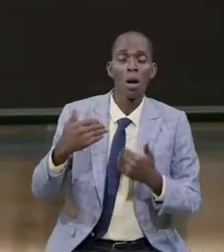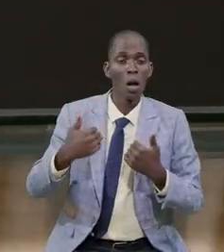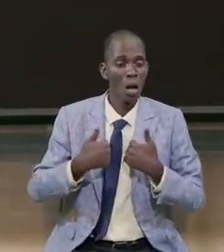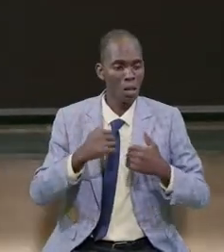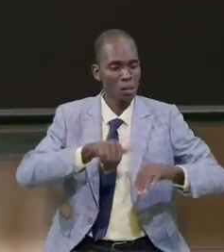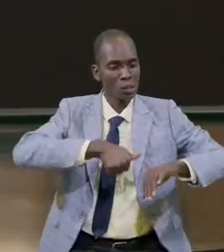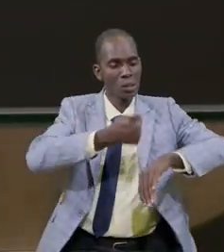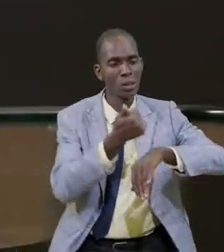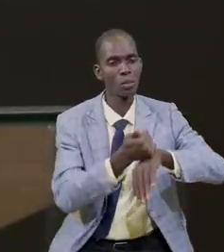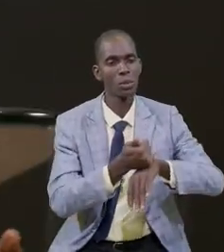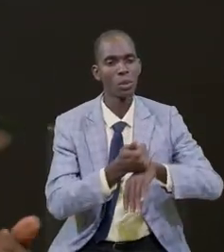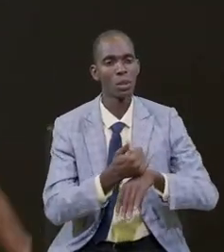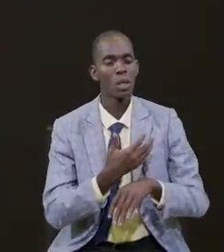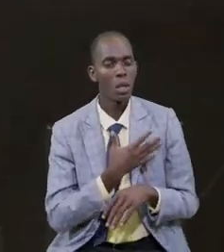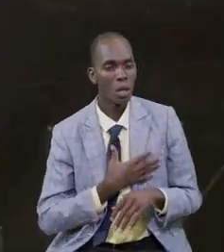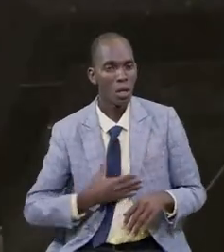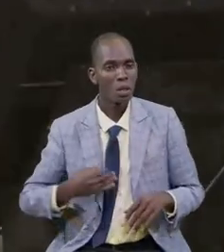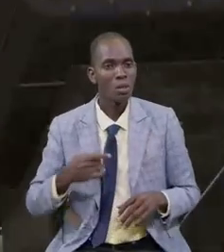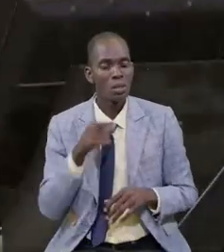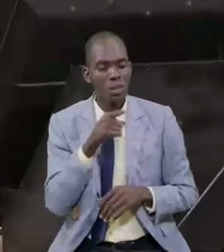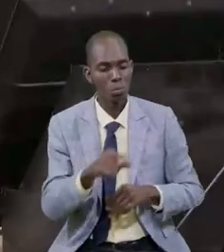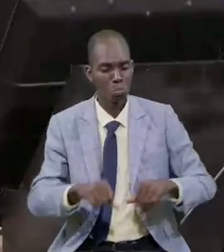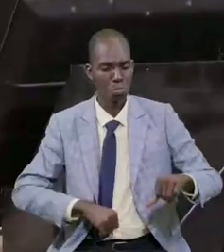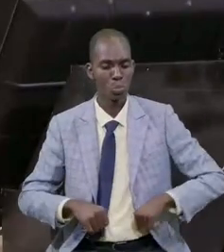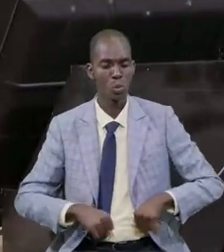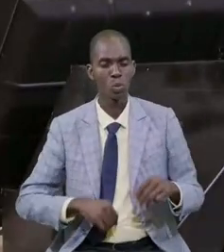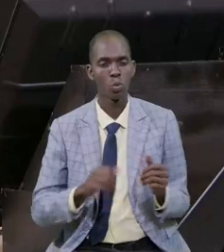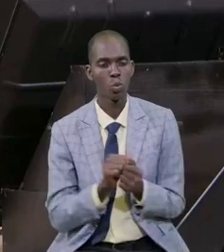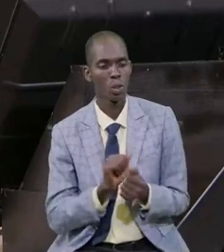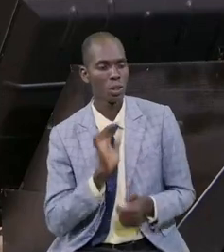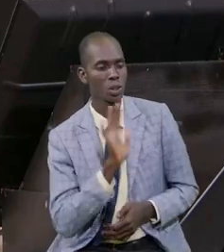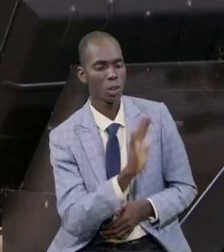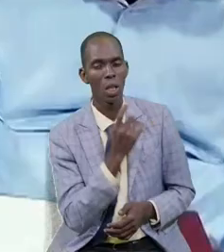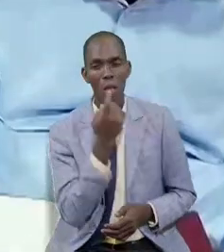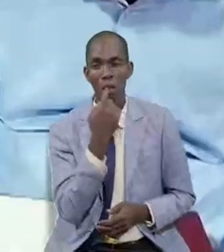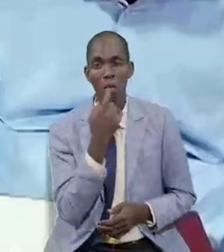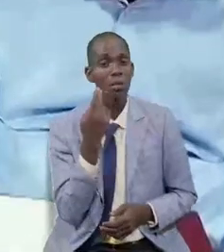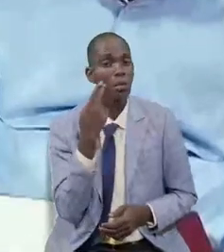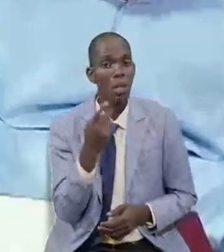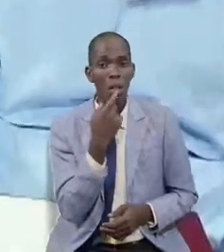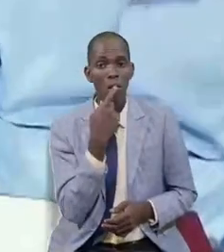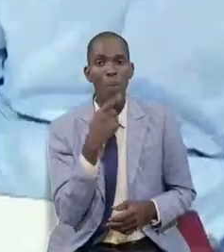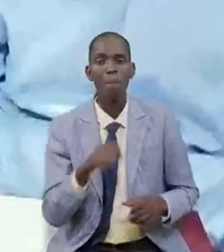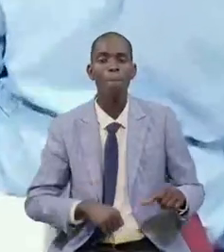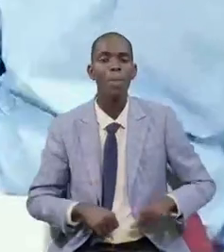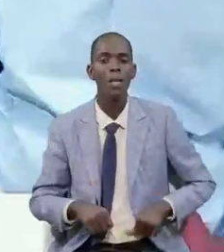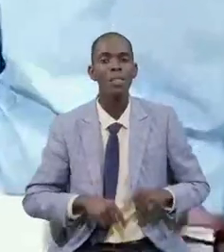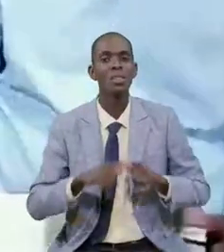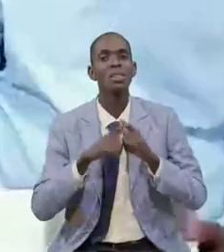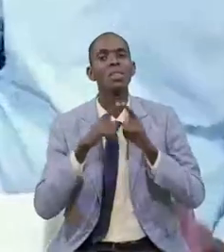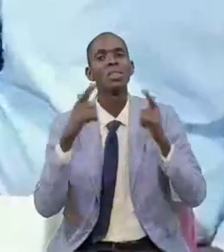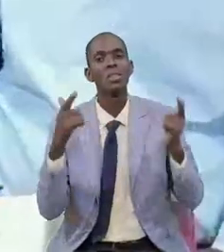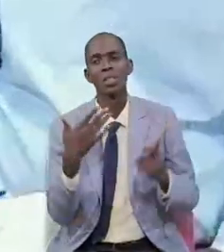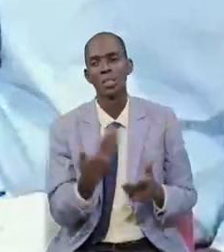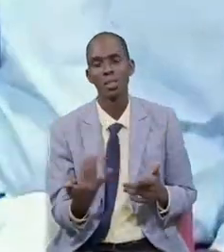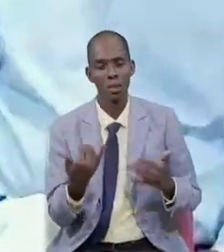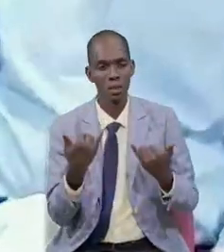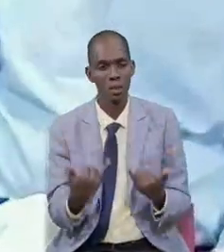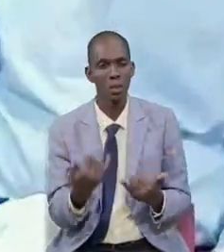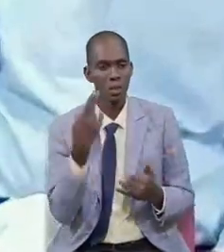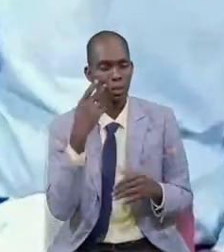a établis. Et il s'est vanté de sa langue. La langue se vante de grand chose. Voilà le